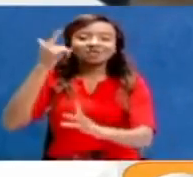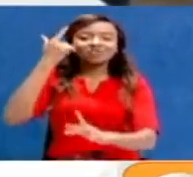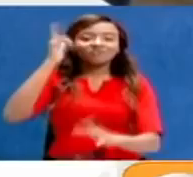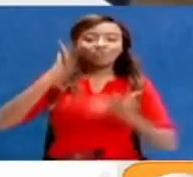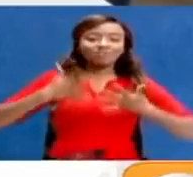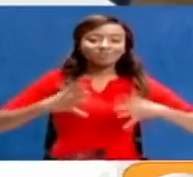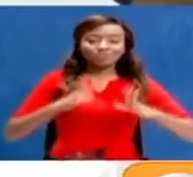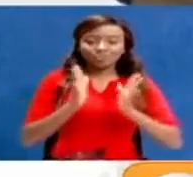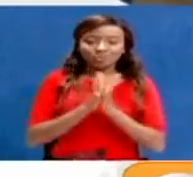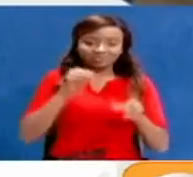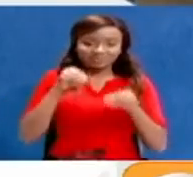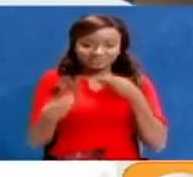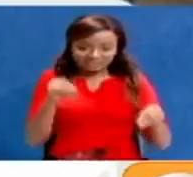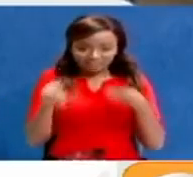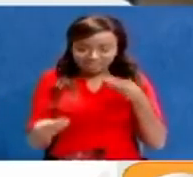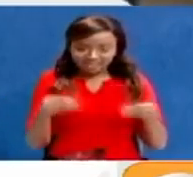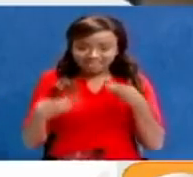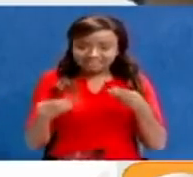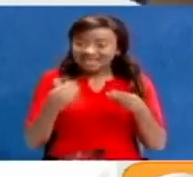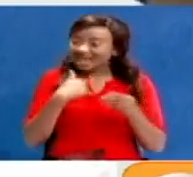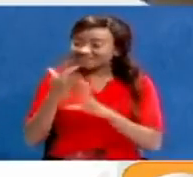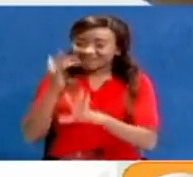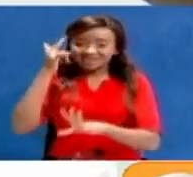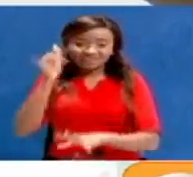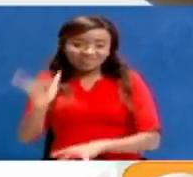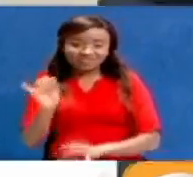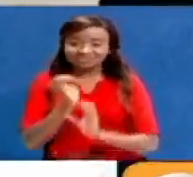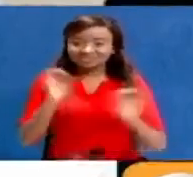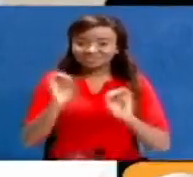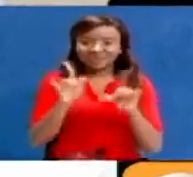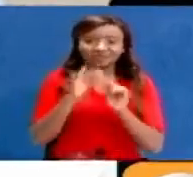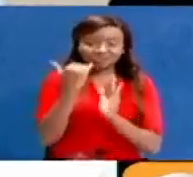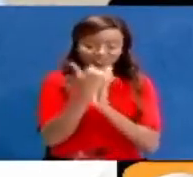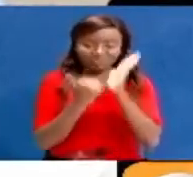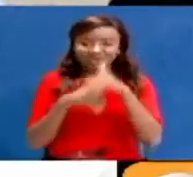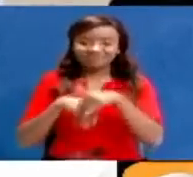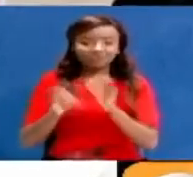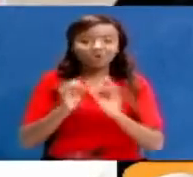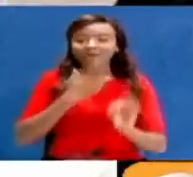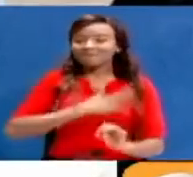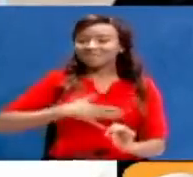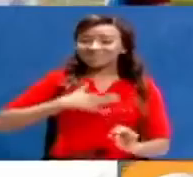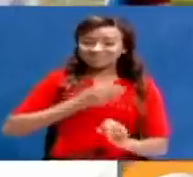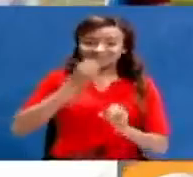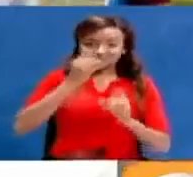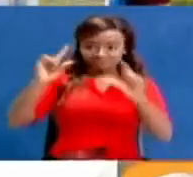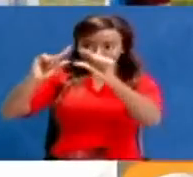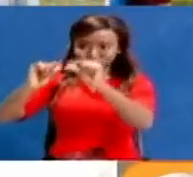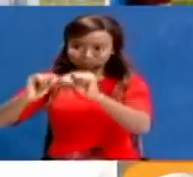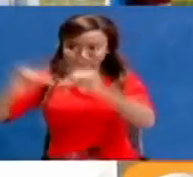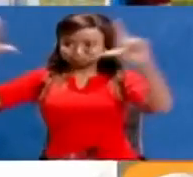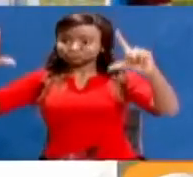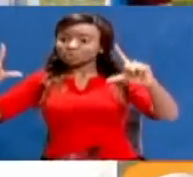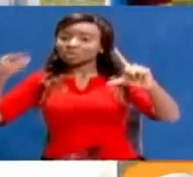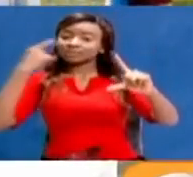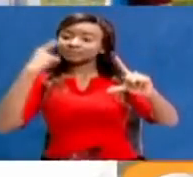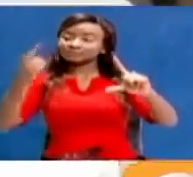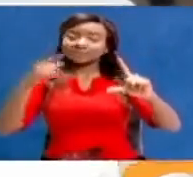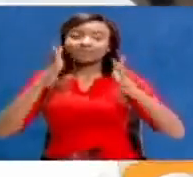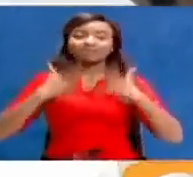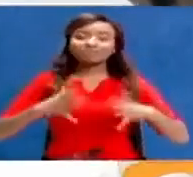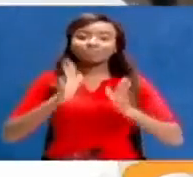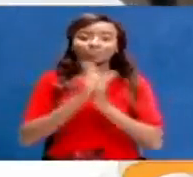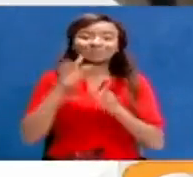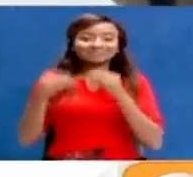people living with disability, hawana hiyo laini na hawana hiyo mpangilio. Pia iandikwe vizuri, mtu akipimwa awekewe results zake kwa